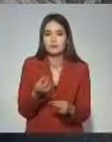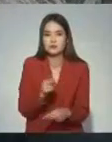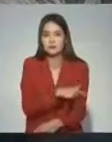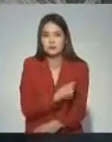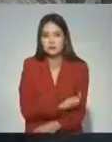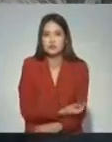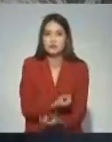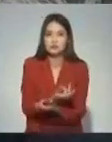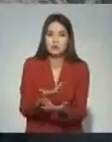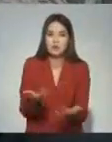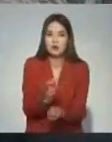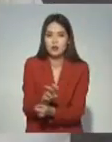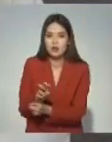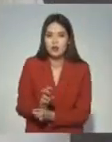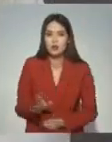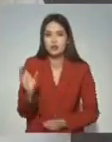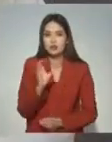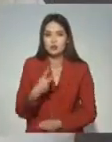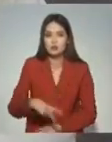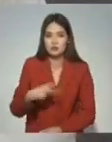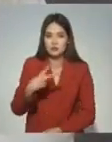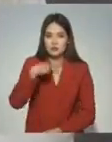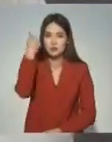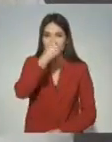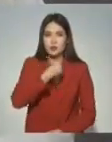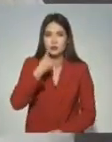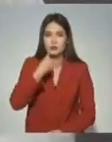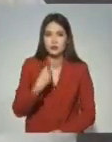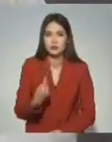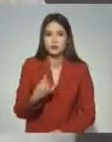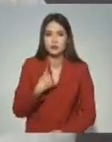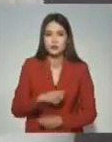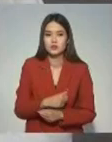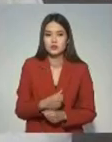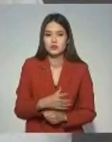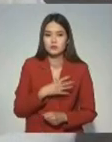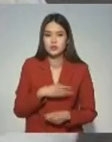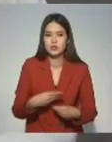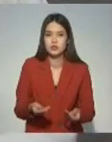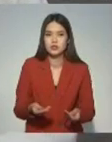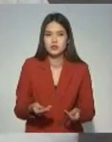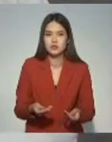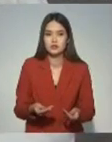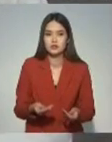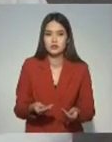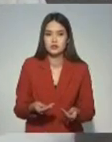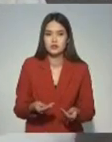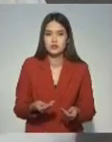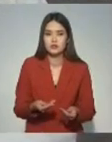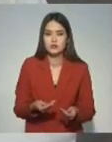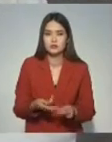разные диагнозы. В сентябре 2022 года у нас взяли ген-анализ, который подтвердил